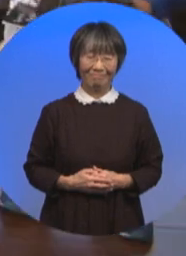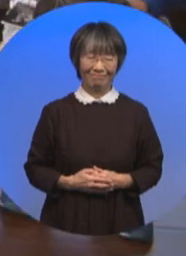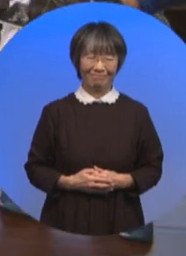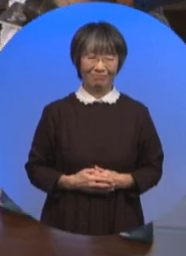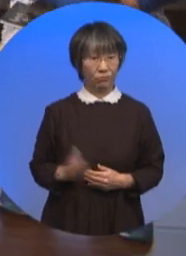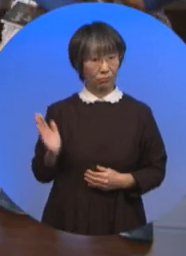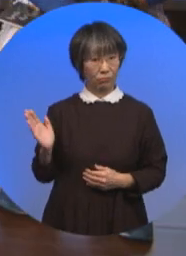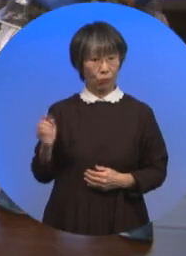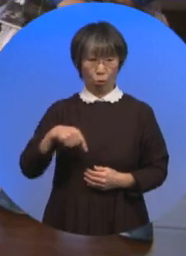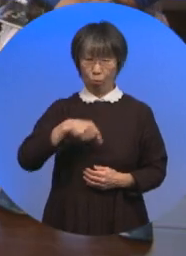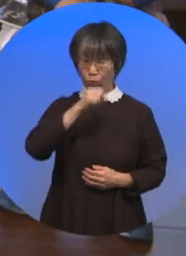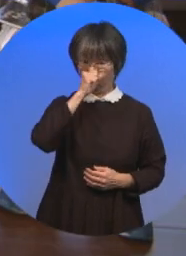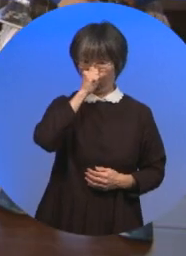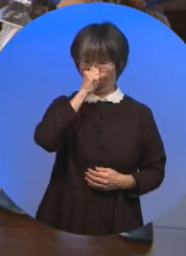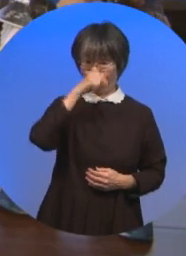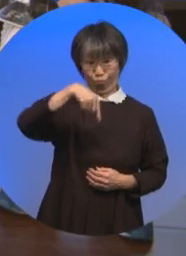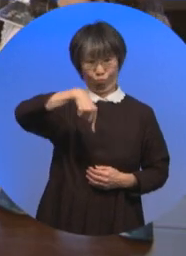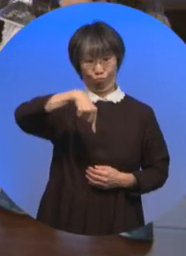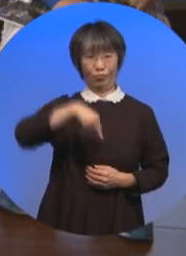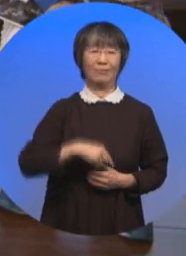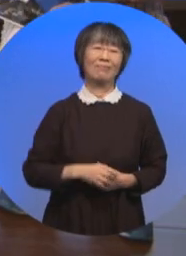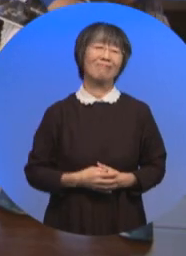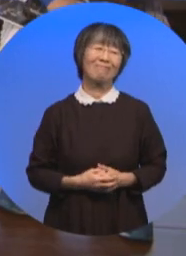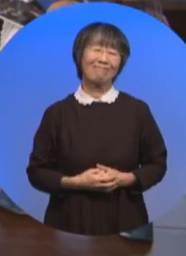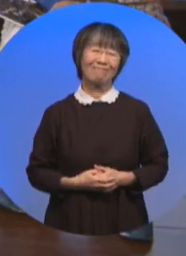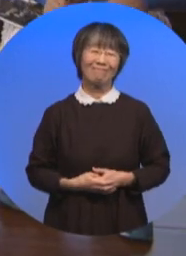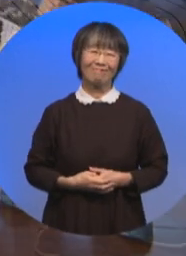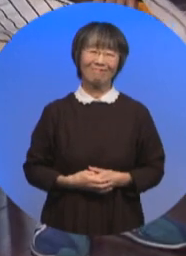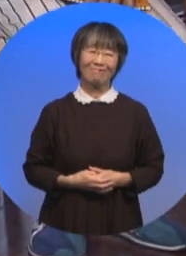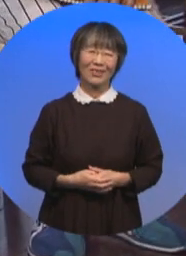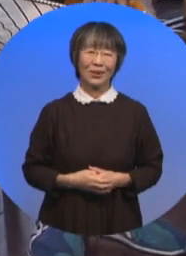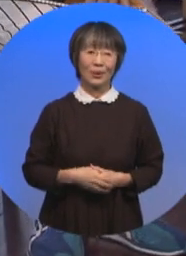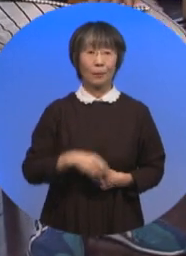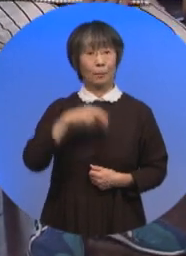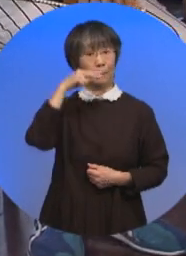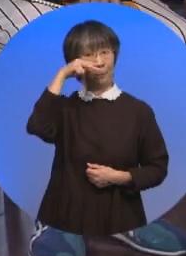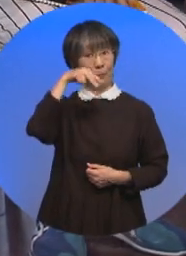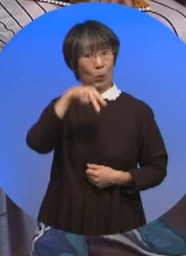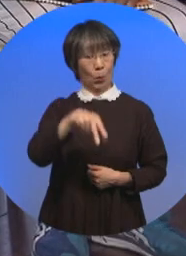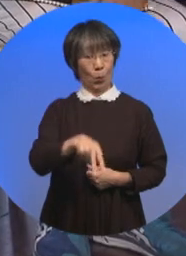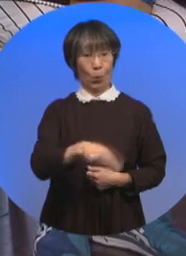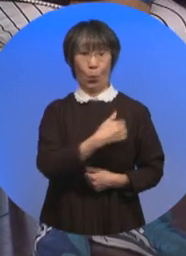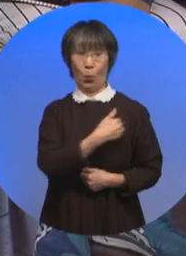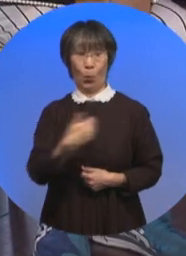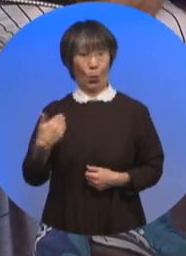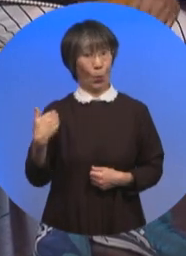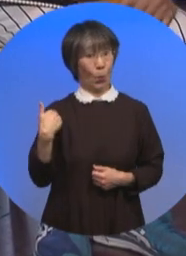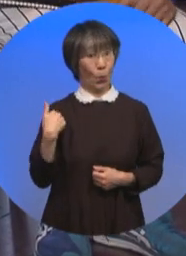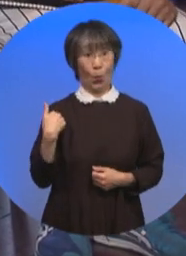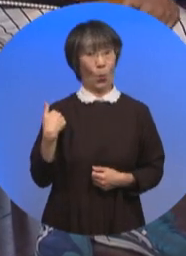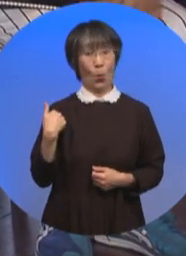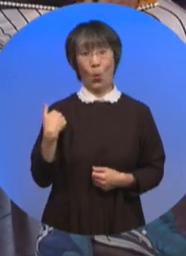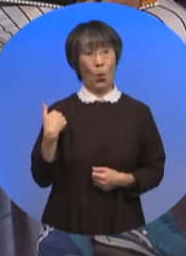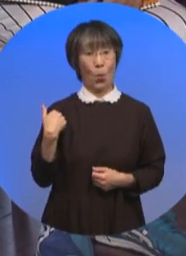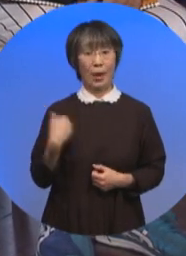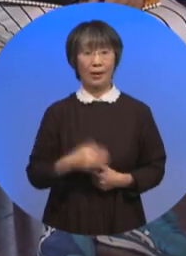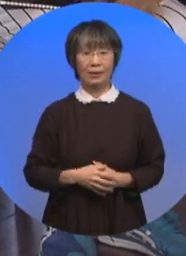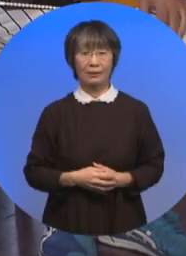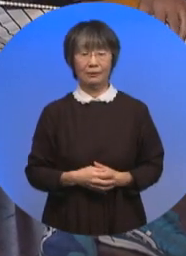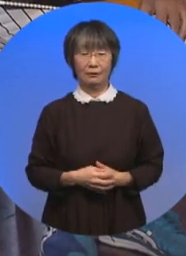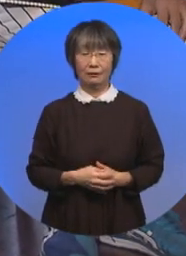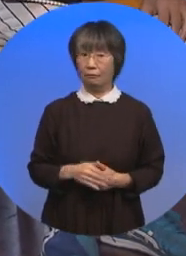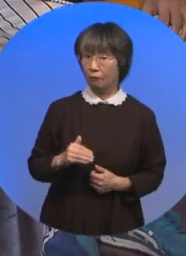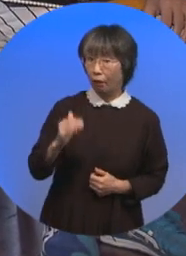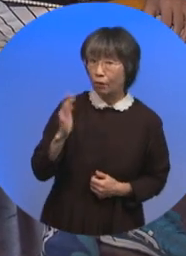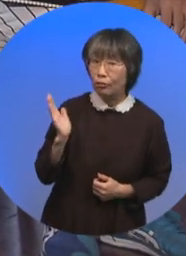。吹田で一番行けてるとこじゃないですか、この。 そうですよ、 メロード吹田。 こんな見下ろせる場所があるなんて、本当に。 これ東京